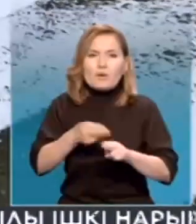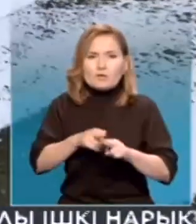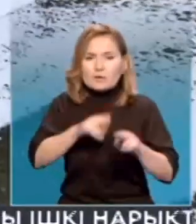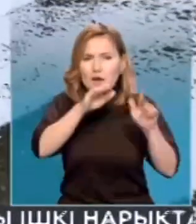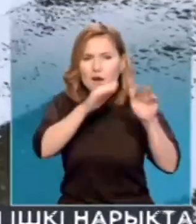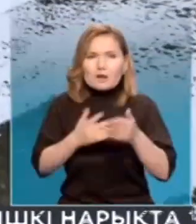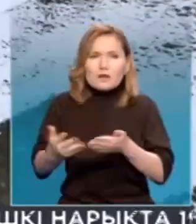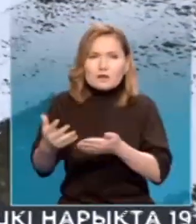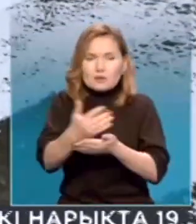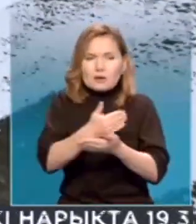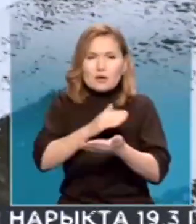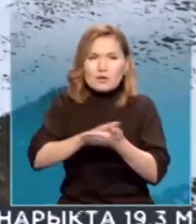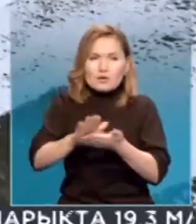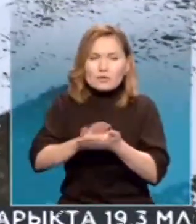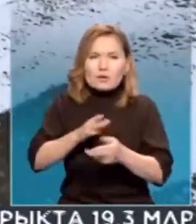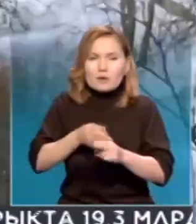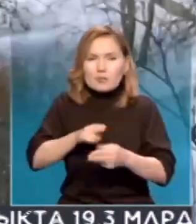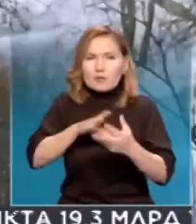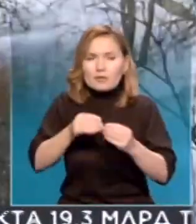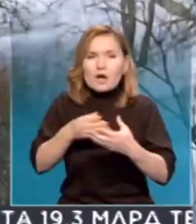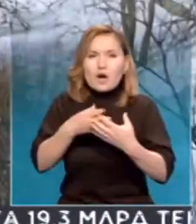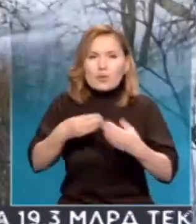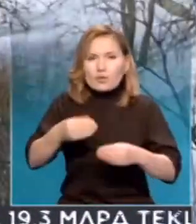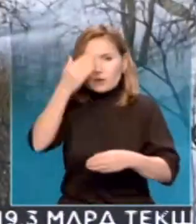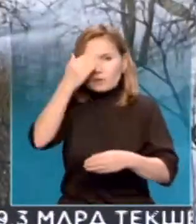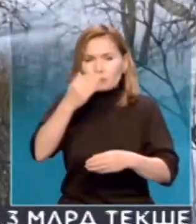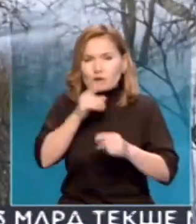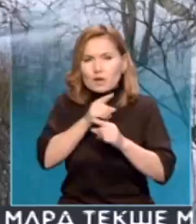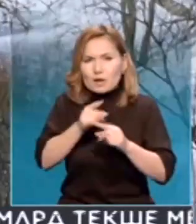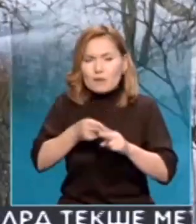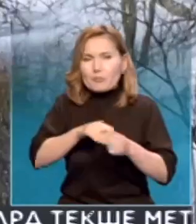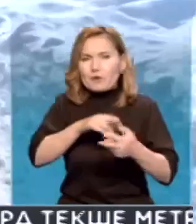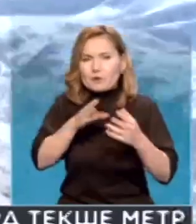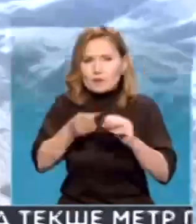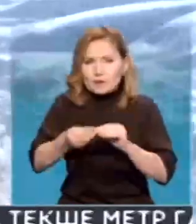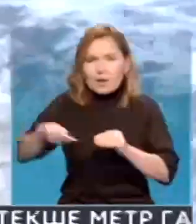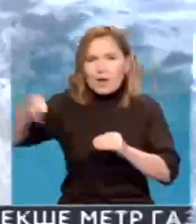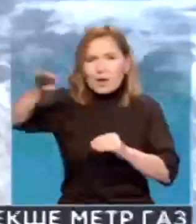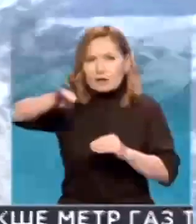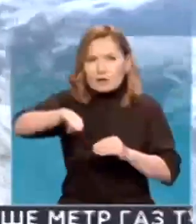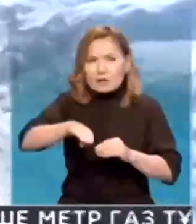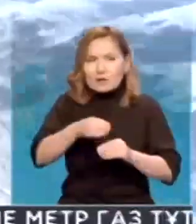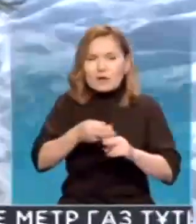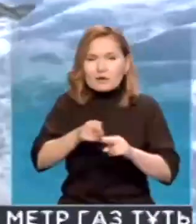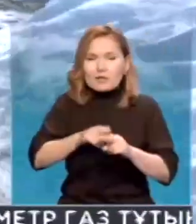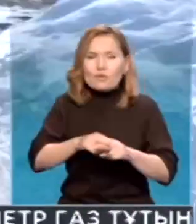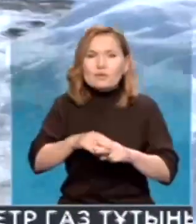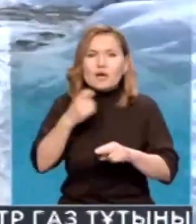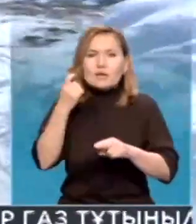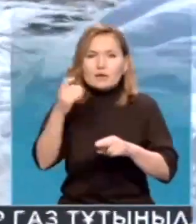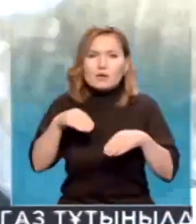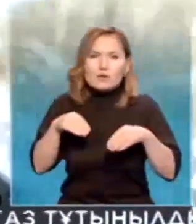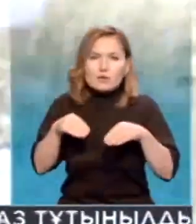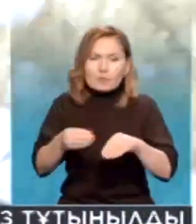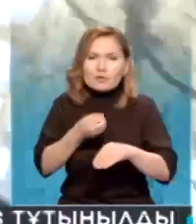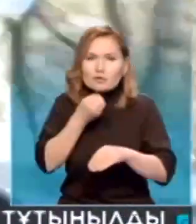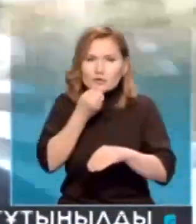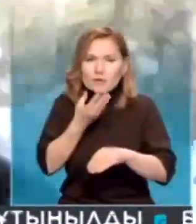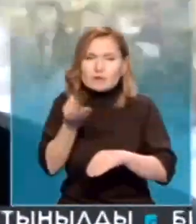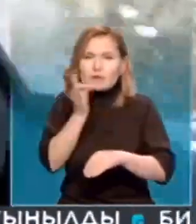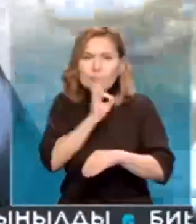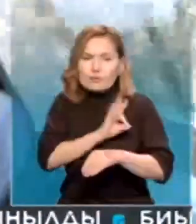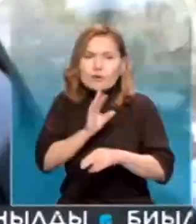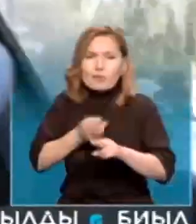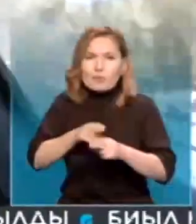қар қалың болса, ылғал да мол болады. Бұл енді көктем мен жаз айларында төменде отырған диқан мен бағбанның несібесі. Ал дәл қазір төтенше жағдайлар